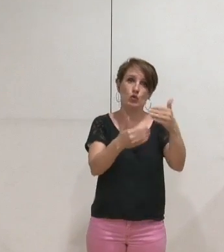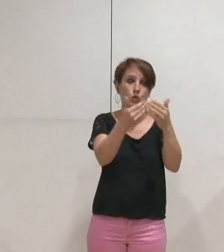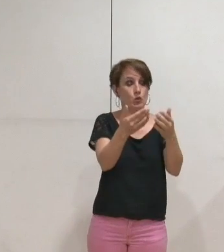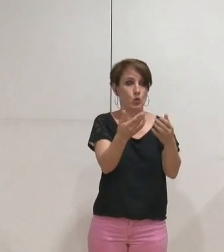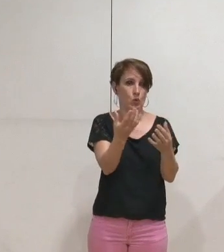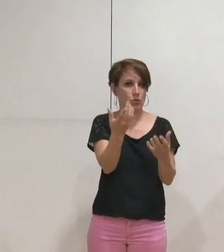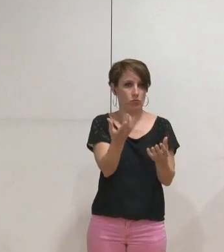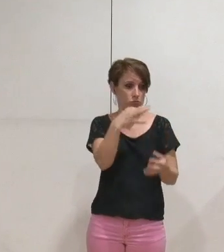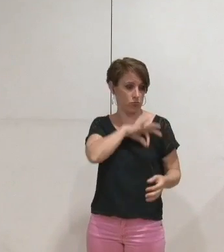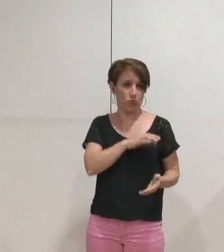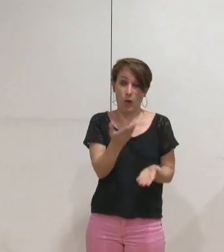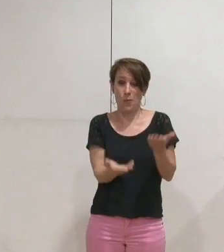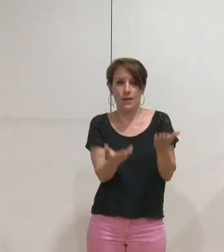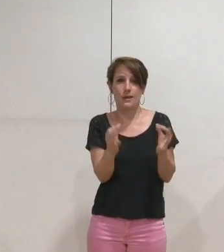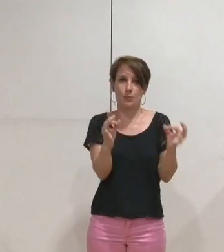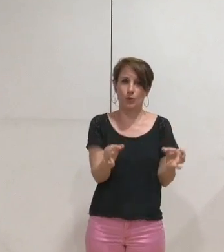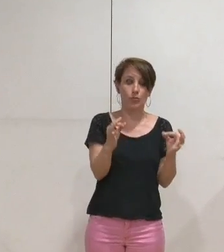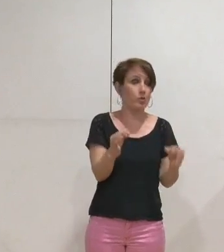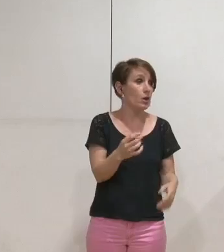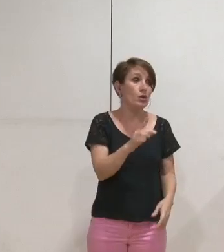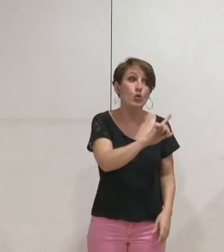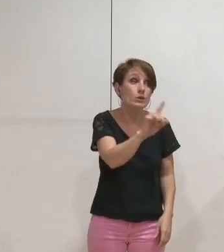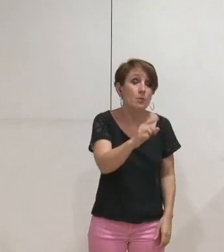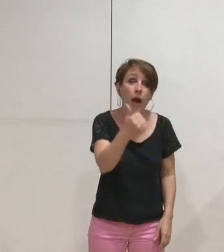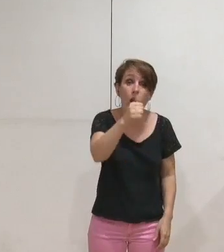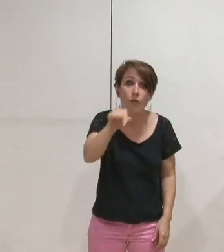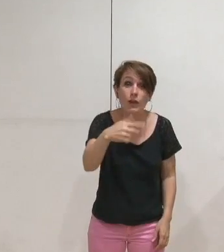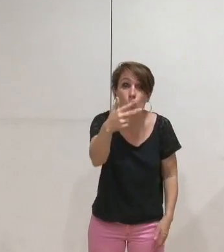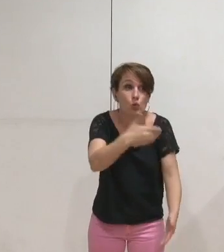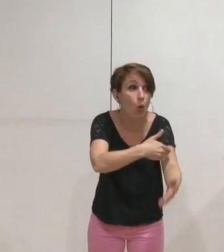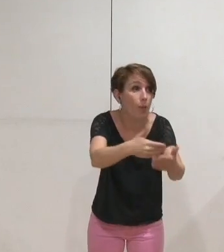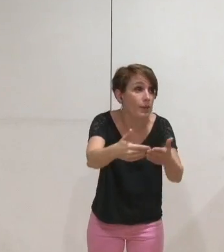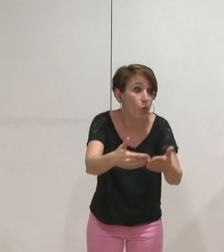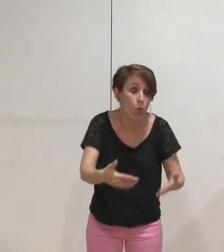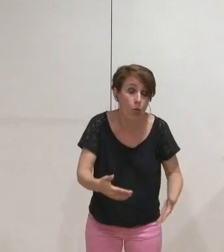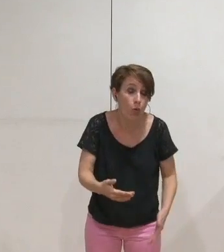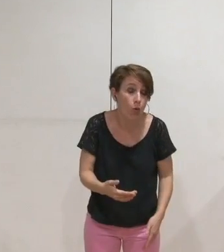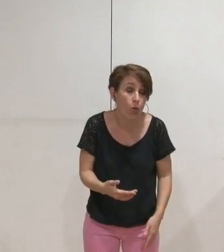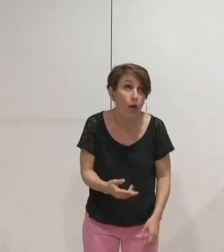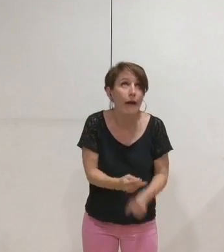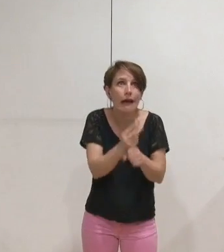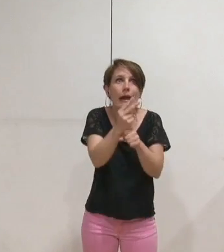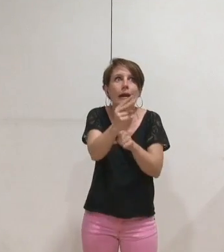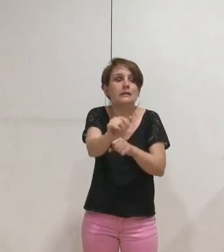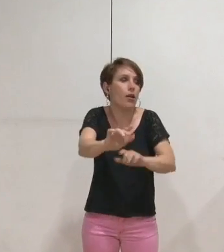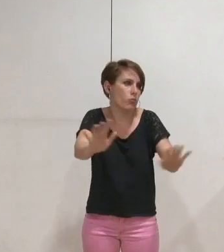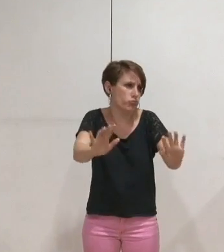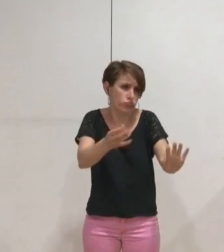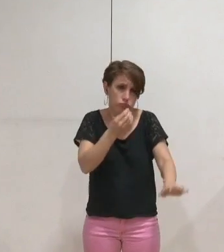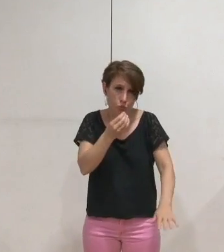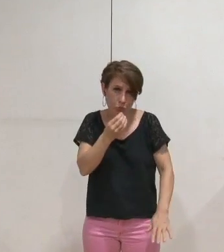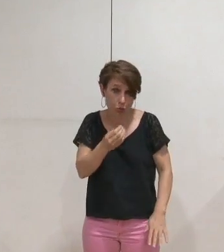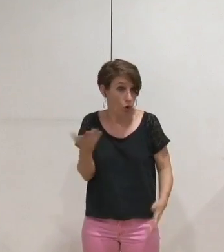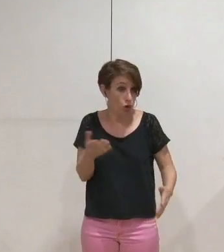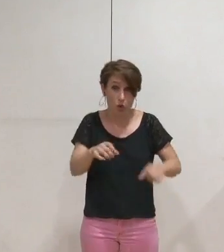ce n'est pas du tout 1003 tel que vous le présentiez risqué mais c'est une opération de